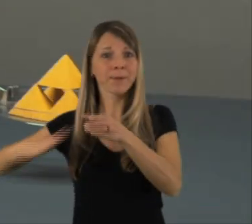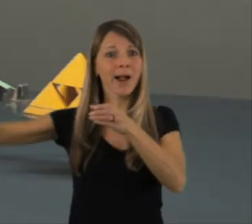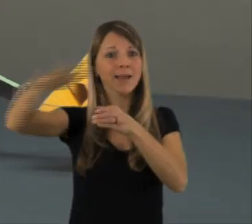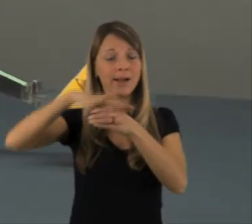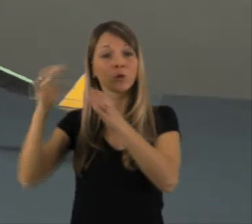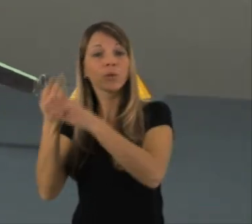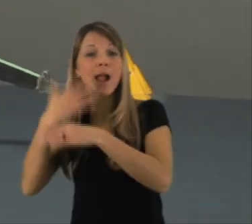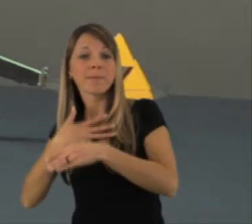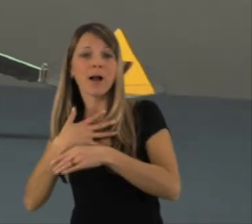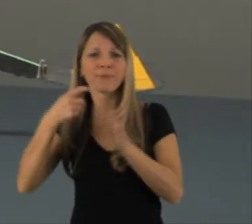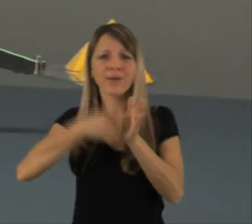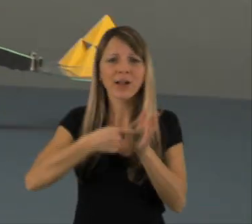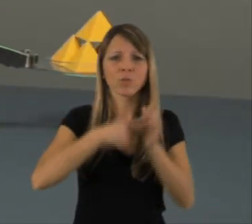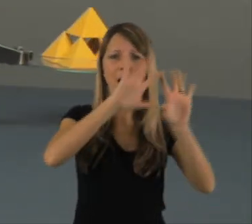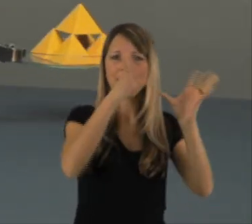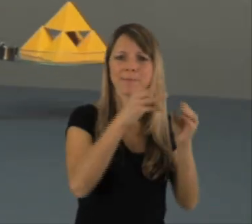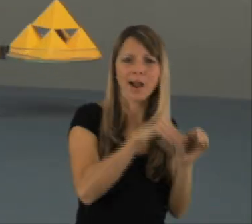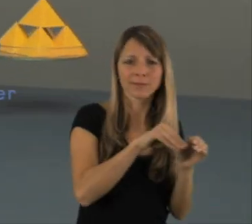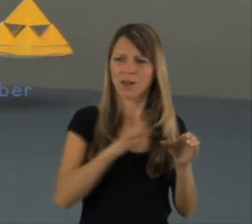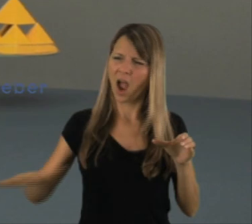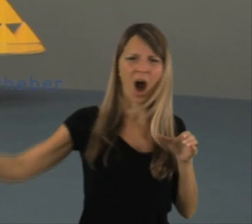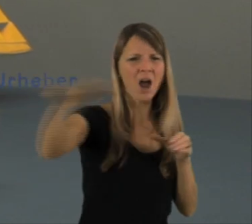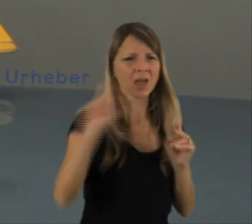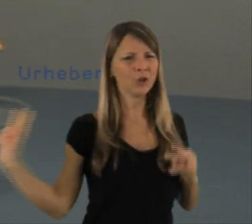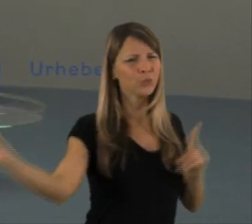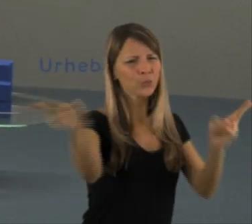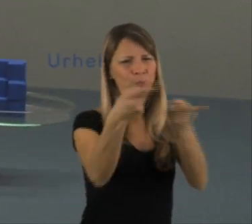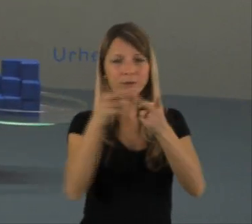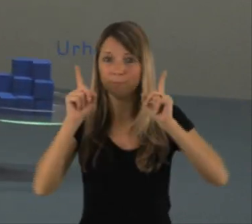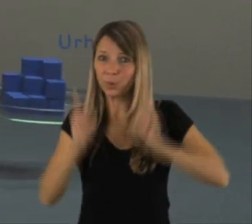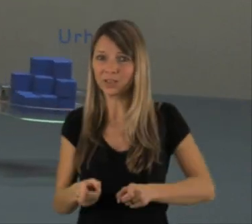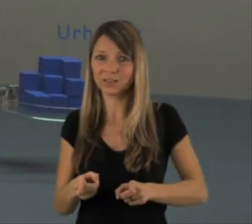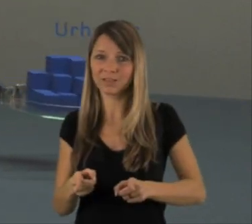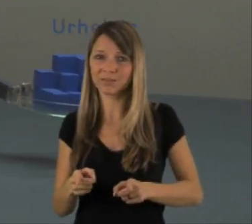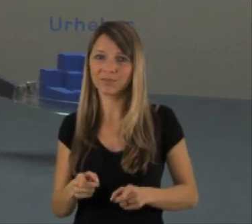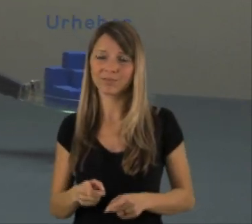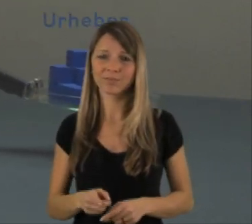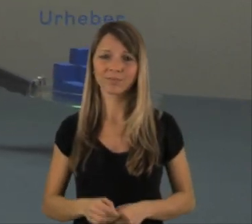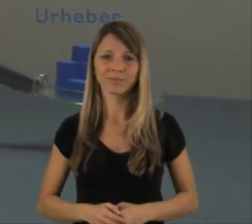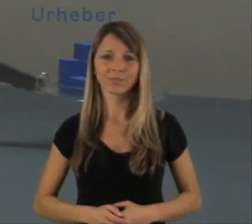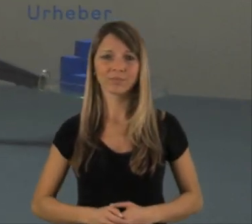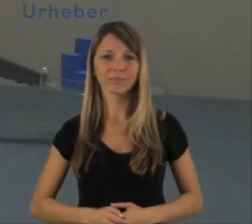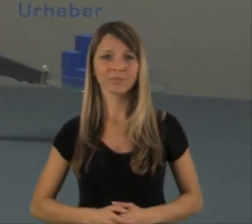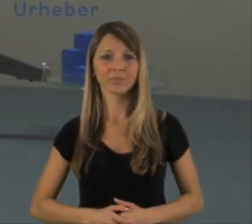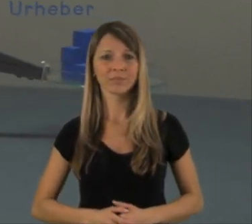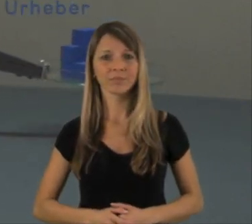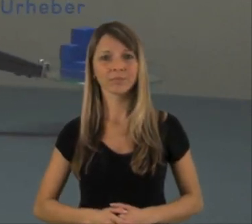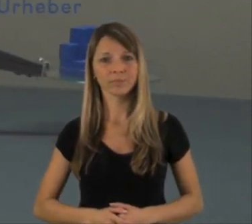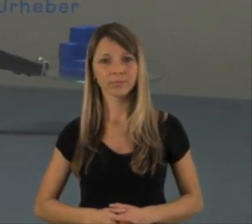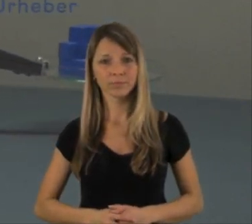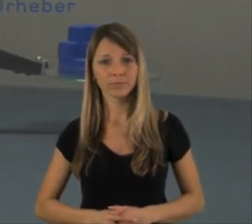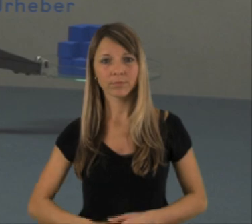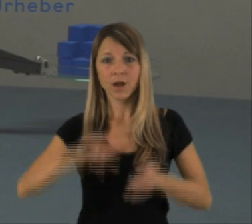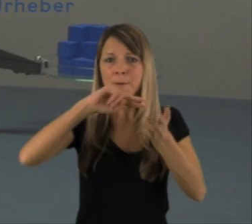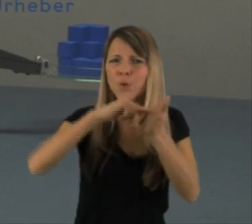Urheberrecht drei Mitspieler. Urheber, Verwerter und die Allgemeinheit. Zwischen ihren Interessen muss ein Ausgleich geschaffen